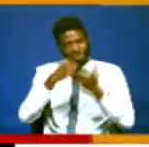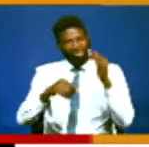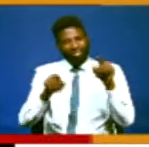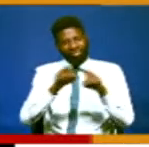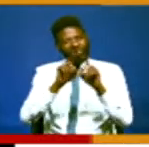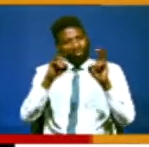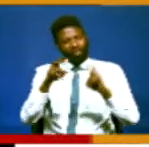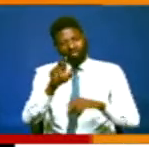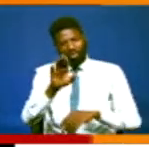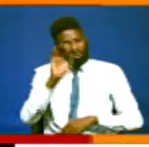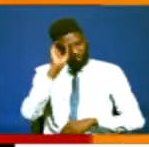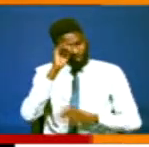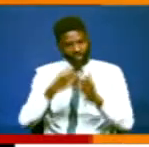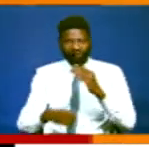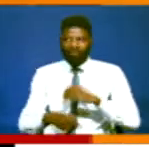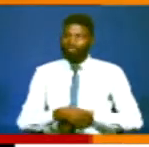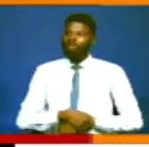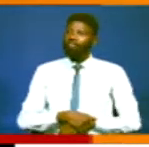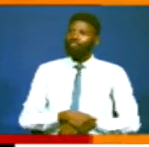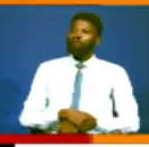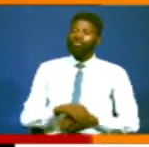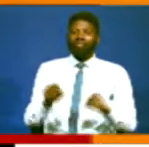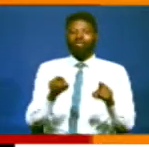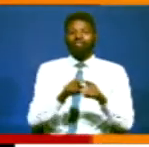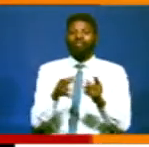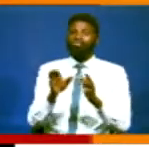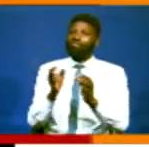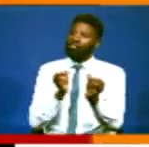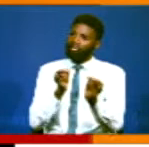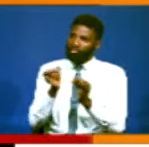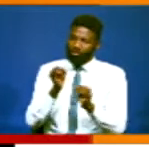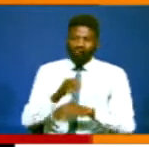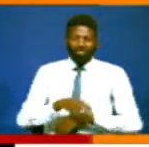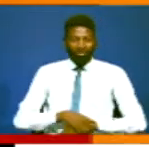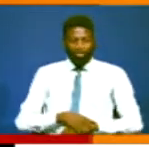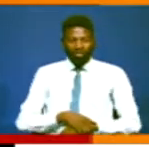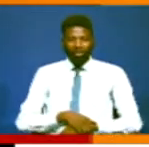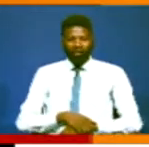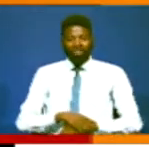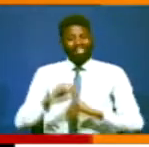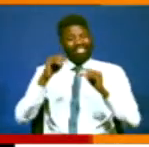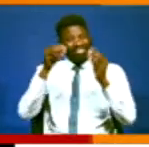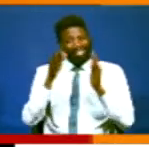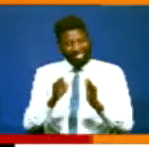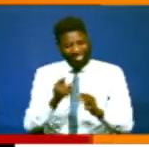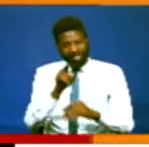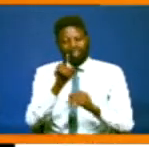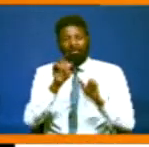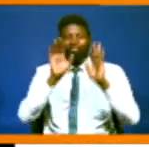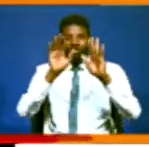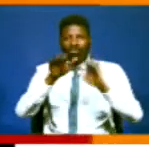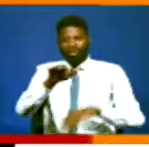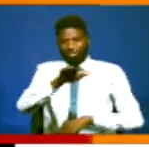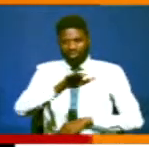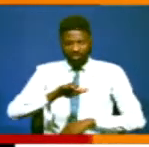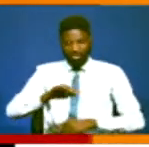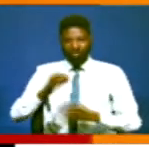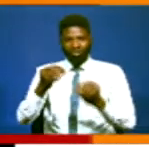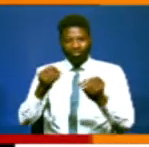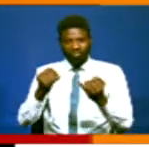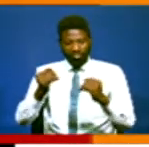Naam, kwa kweli jinsi ulivyosema, walimu ni nguzo kuu katika kutekeleza mtaala. Naam. Na hapa